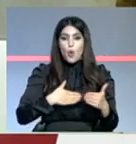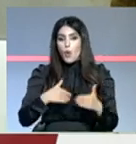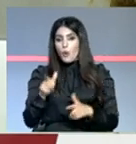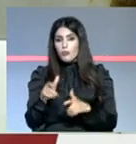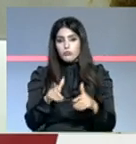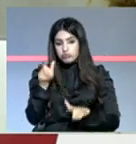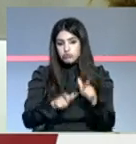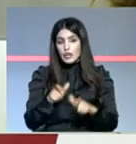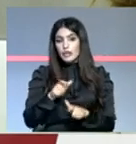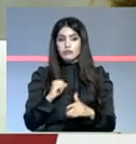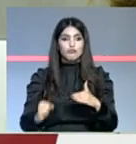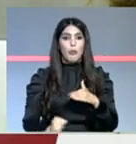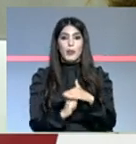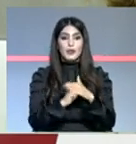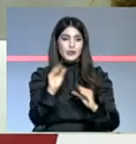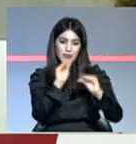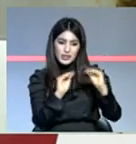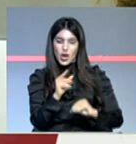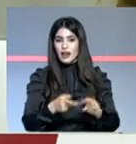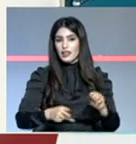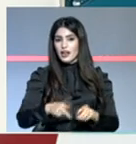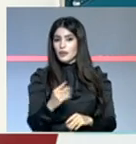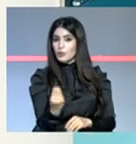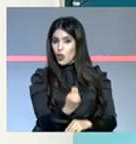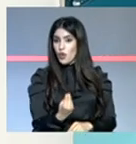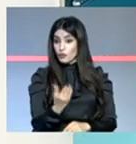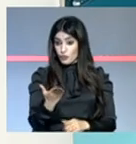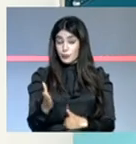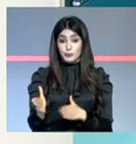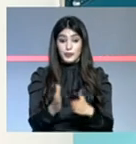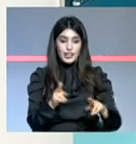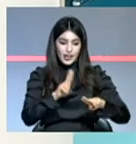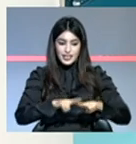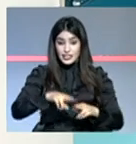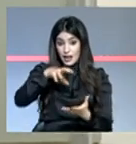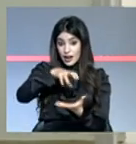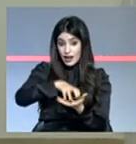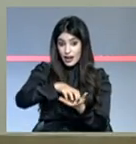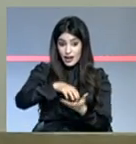ياسر وكبيرة ياسر باش نجموا نتلهاو بالقدي بالصغار هذوما. وتعتبر